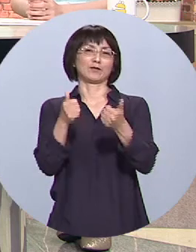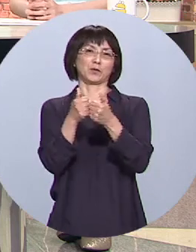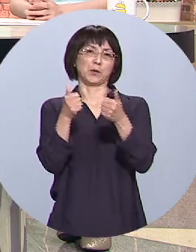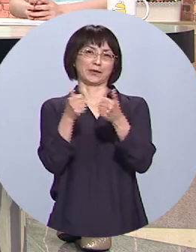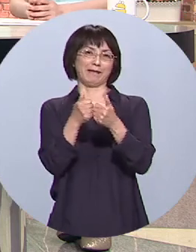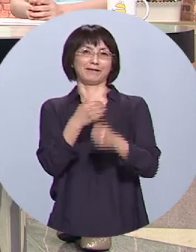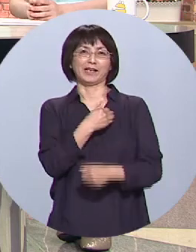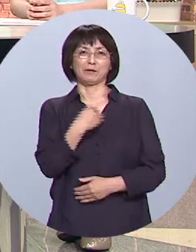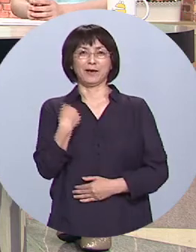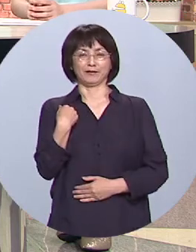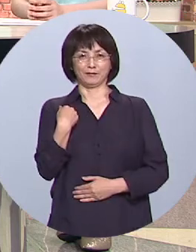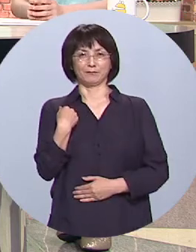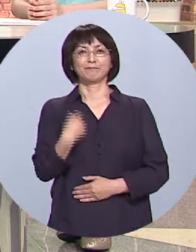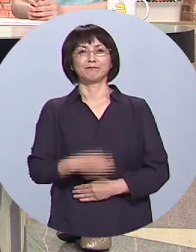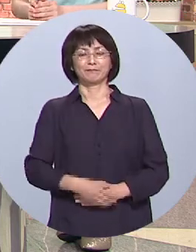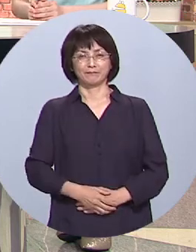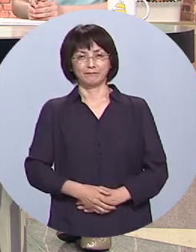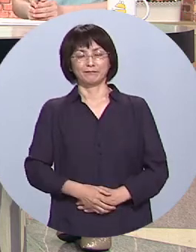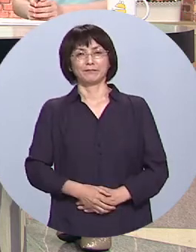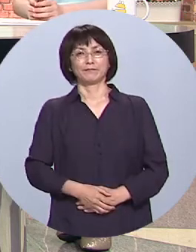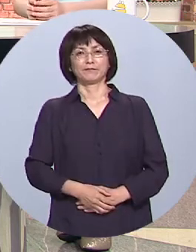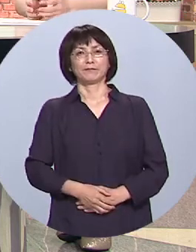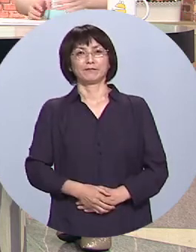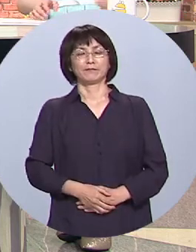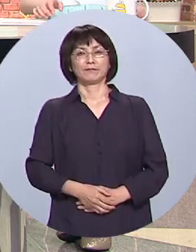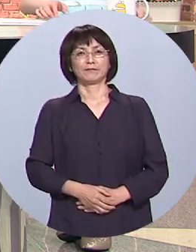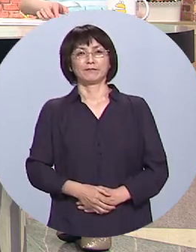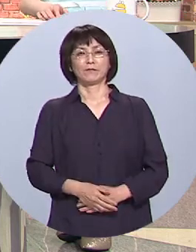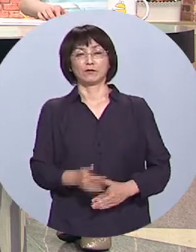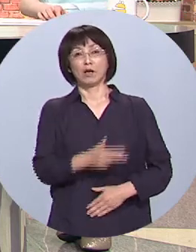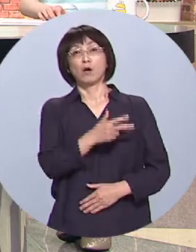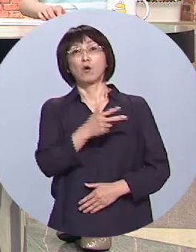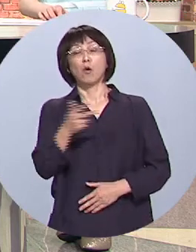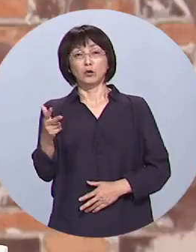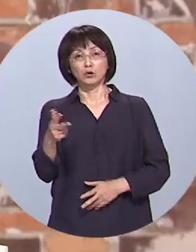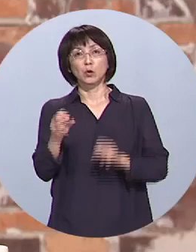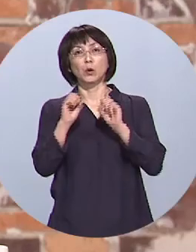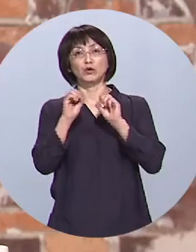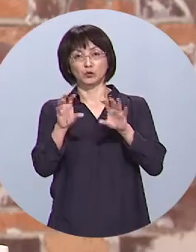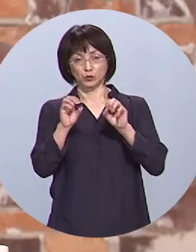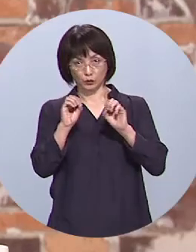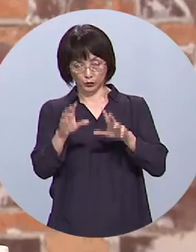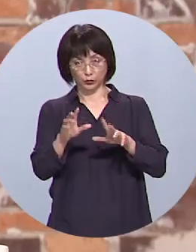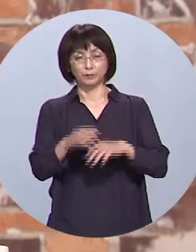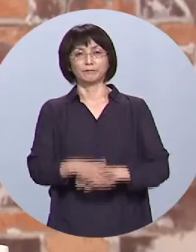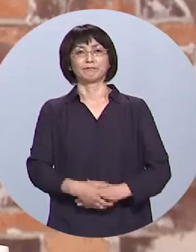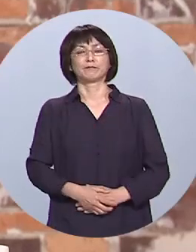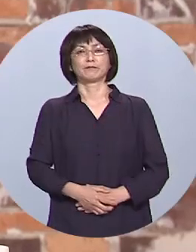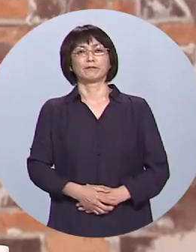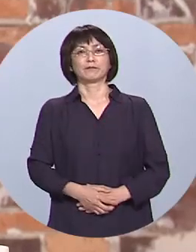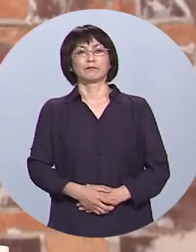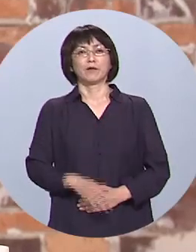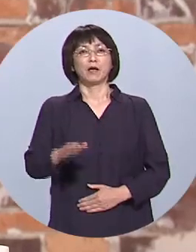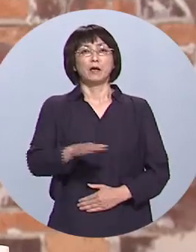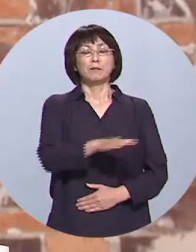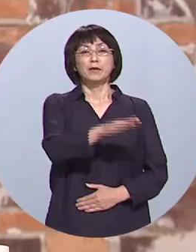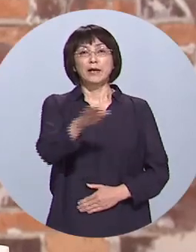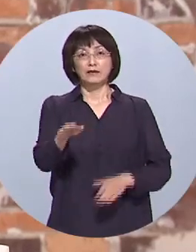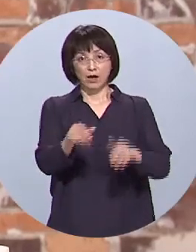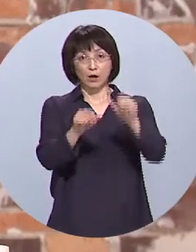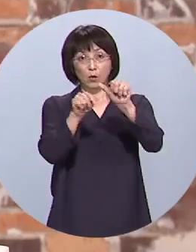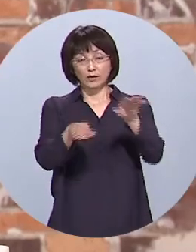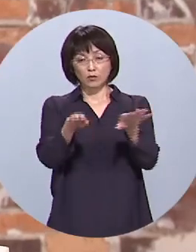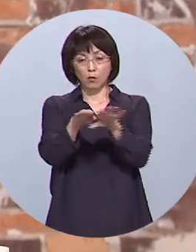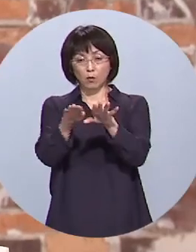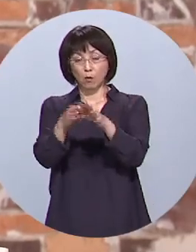しれないですね。 ぜひともいらしてみてください、続いては今週のインフォメーションです。松井さん。 はい、お伝えします。皆さん連休明